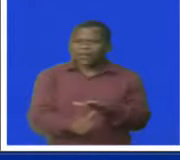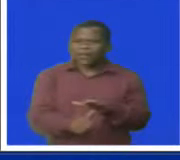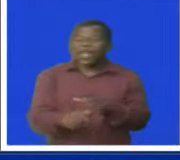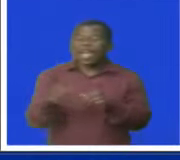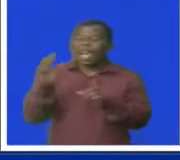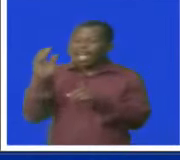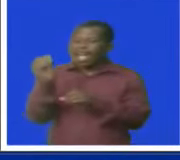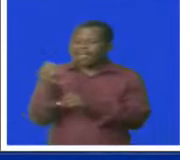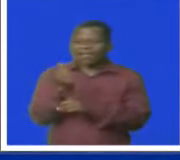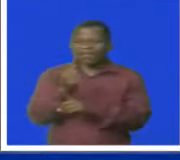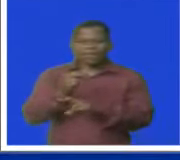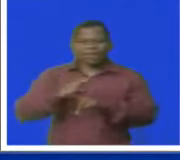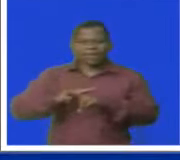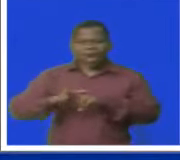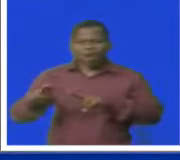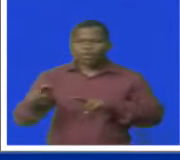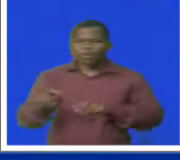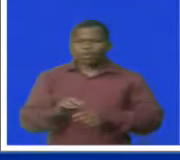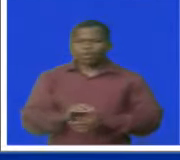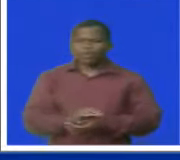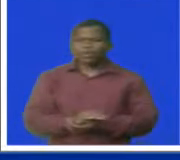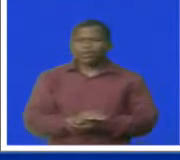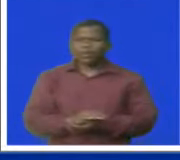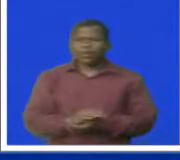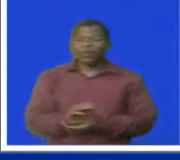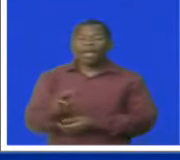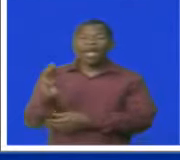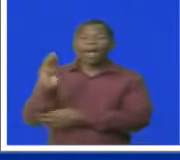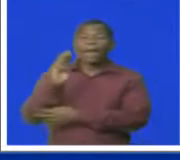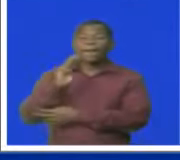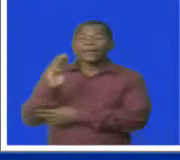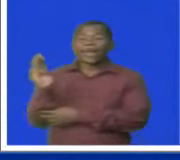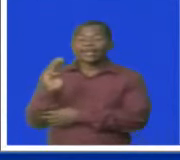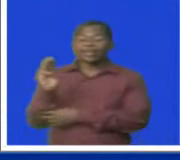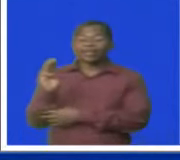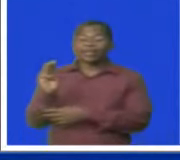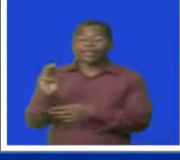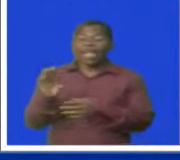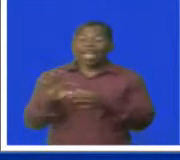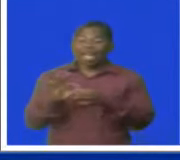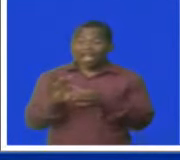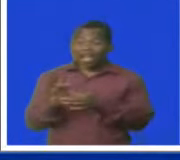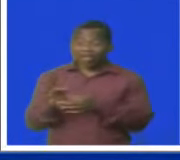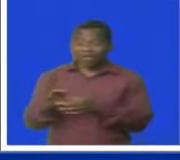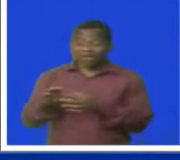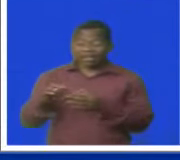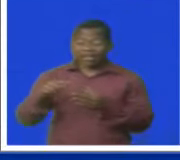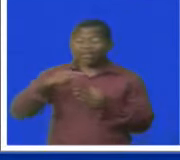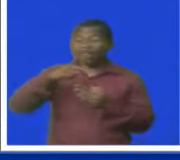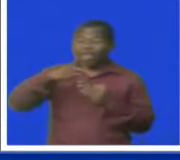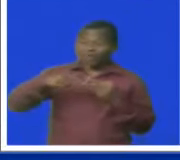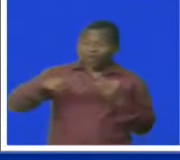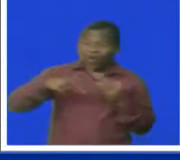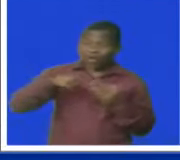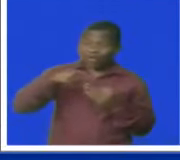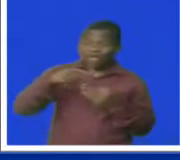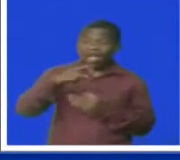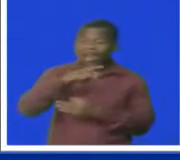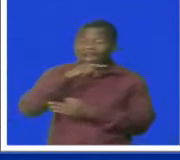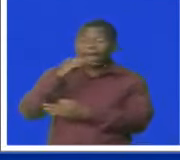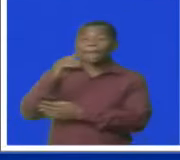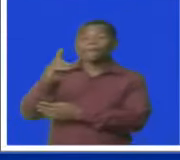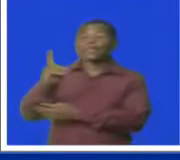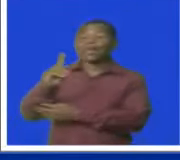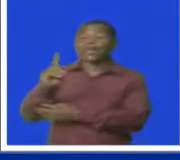Mengameli wenhlangano lesambulelo setinhlangano debantu labakhubatekile iFortswa Sipho Dlamini ubonge inhlangano yakaSwansefa ngalomhlangano.